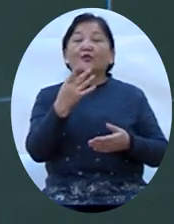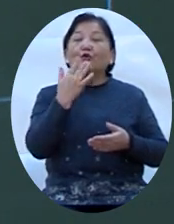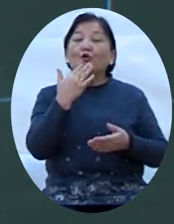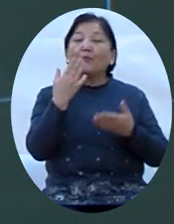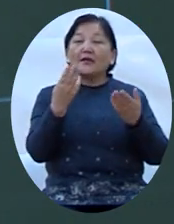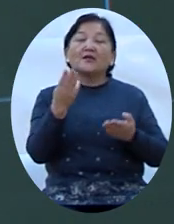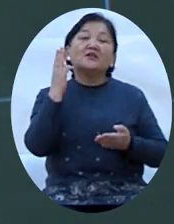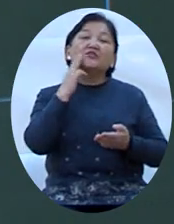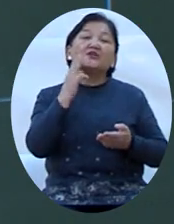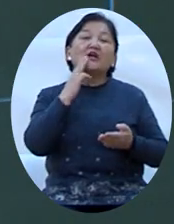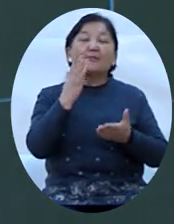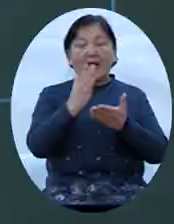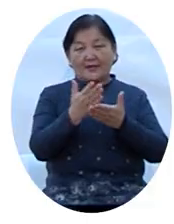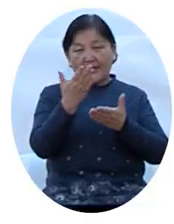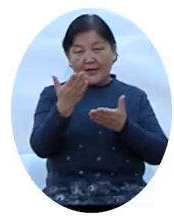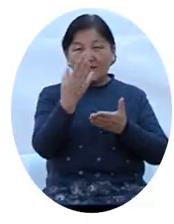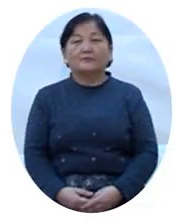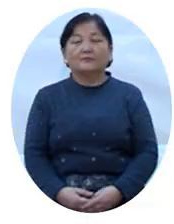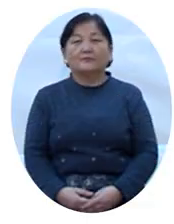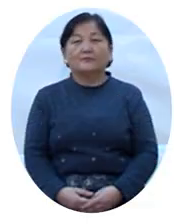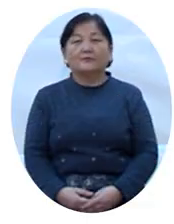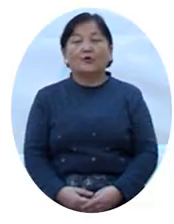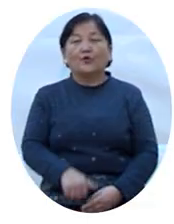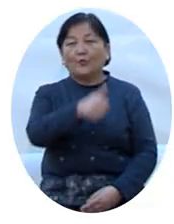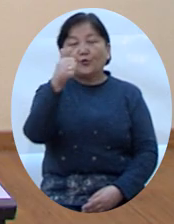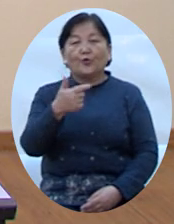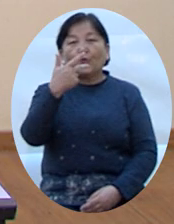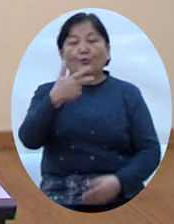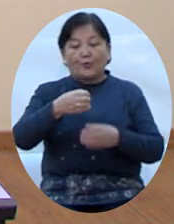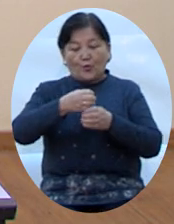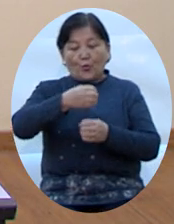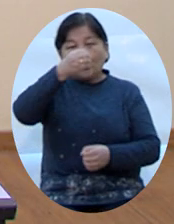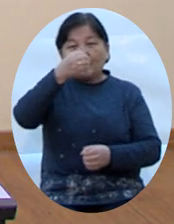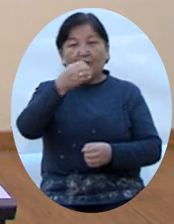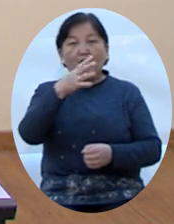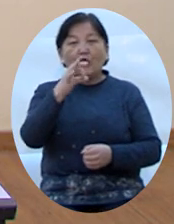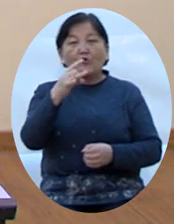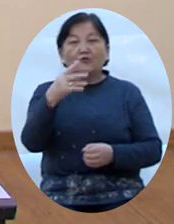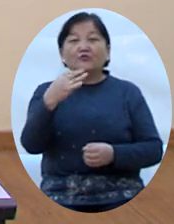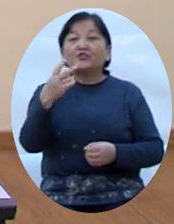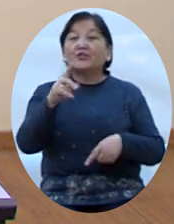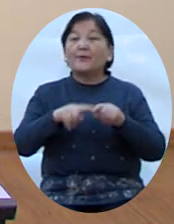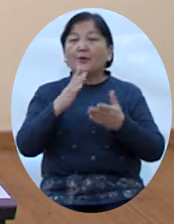шар өнгийг үзүүлсэн. Одоо бүгдээрээ 3 дахь уусамтлын орчинг шалгая.